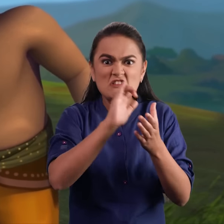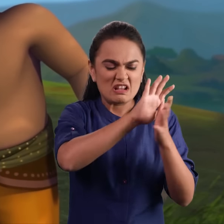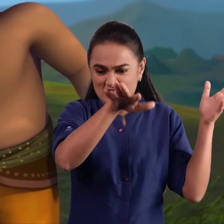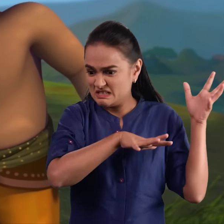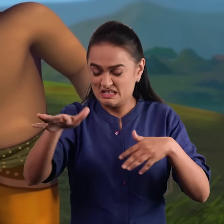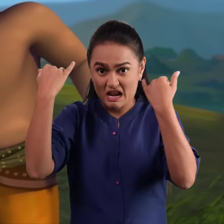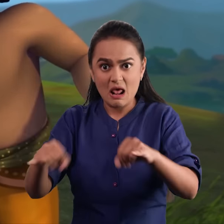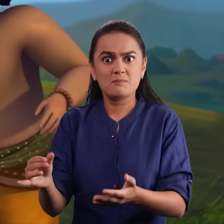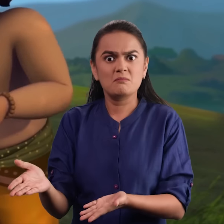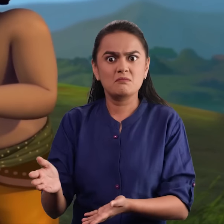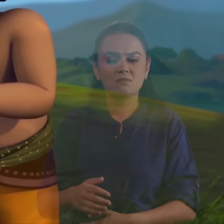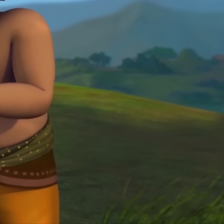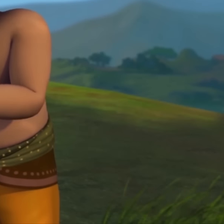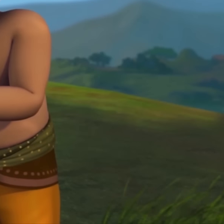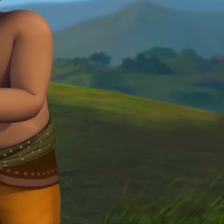के साथ।